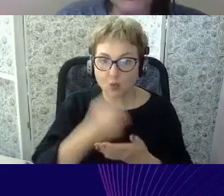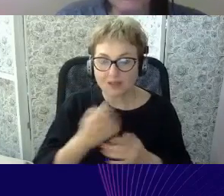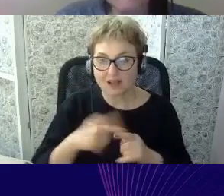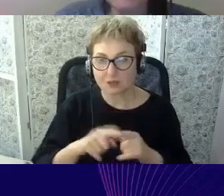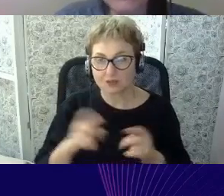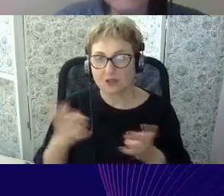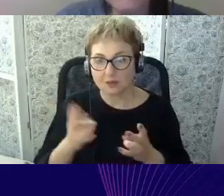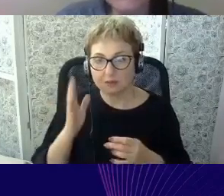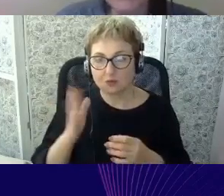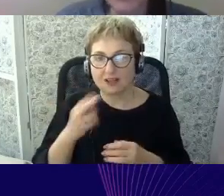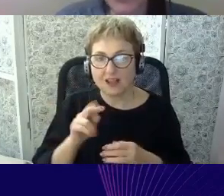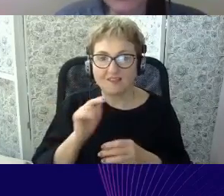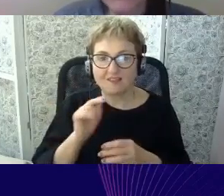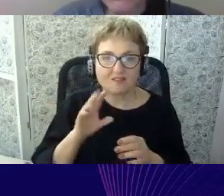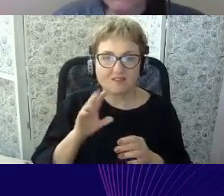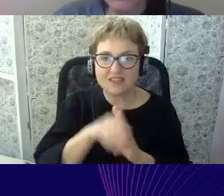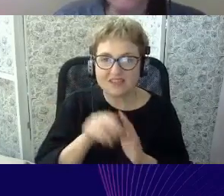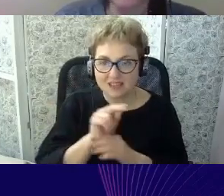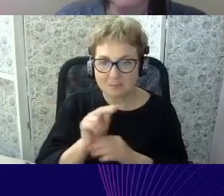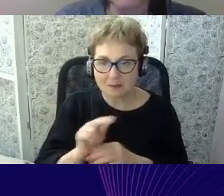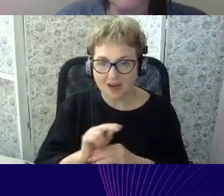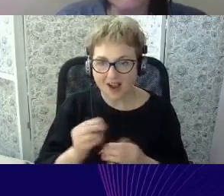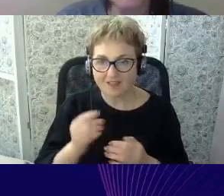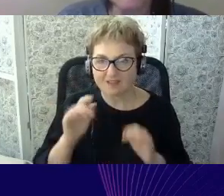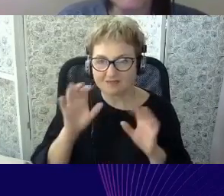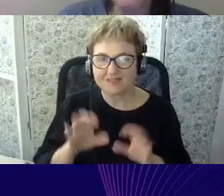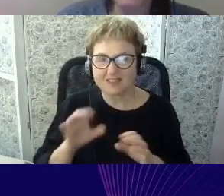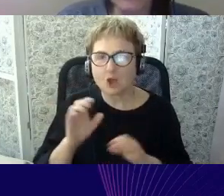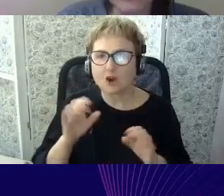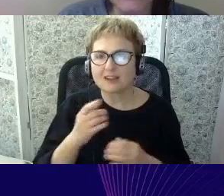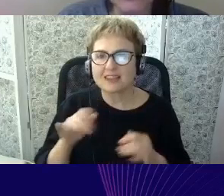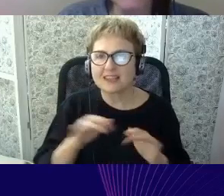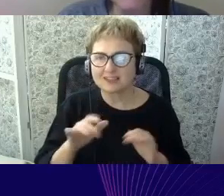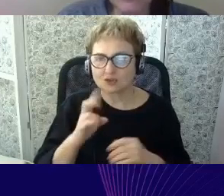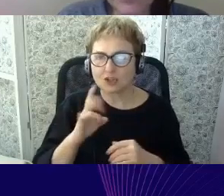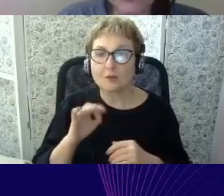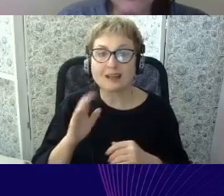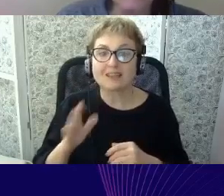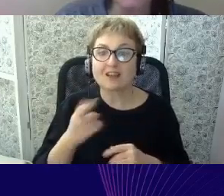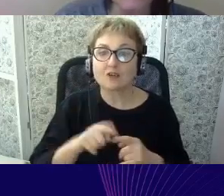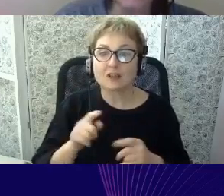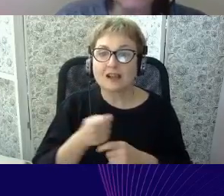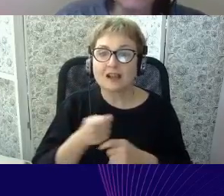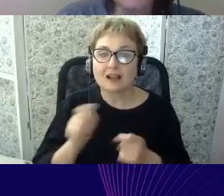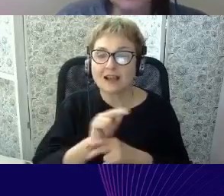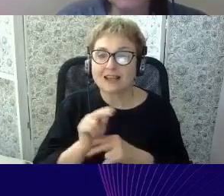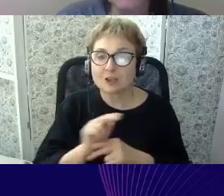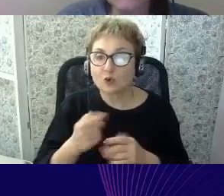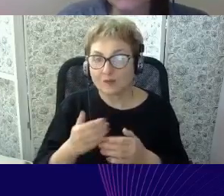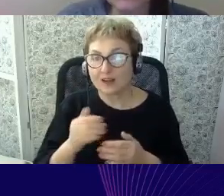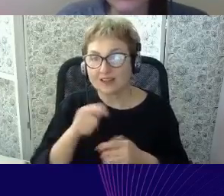который необходим будет для внесения поправок в действующие нормативы, для корректировки тех регламентов, которые